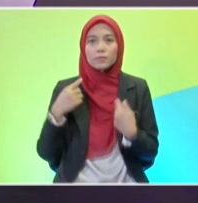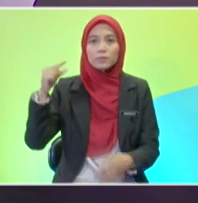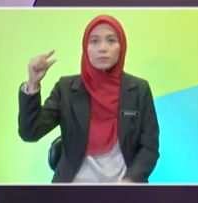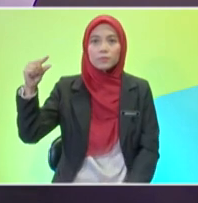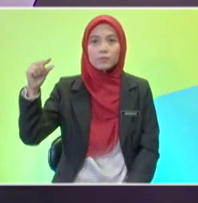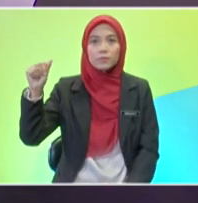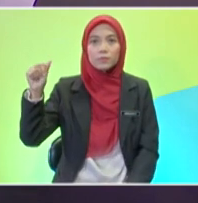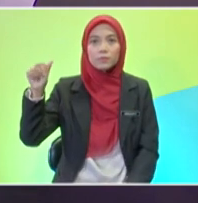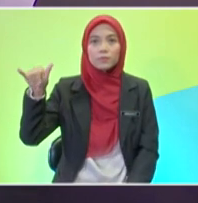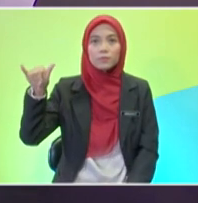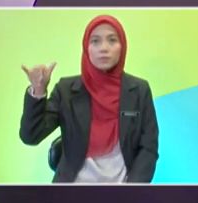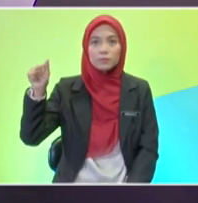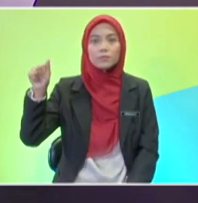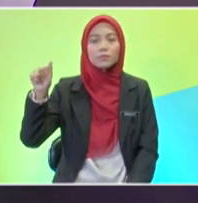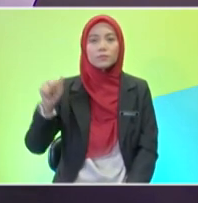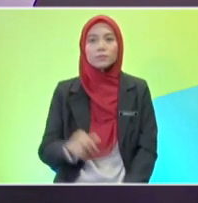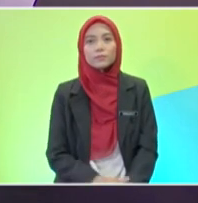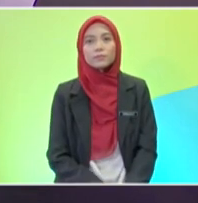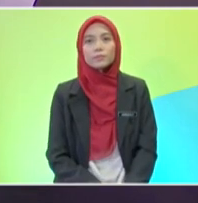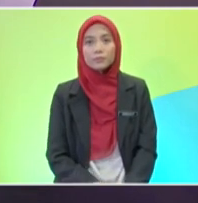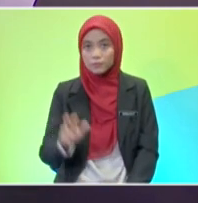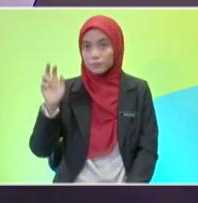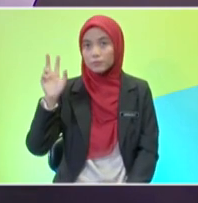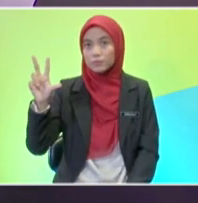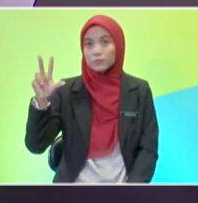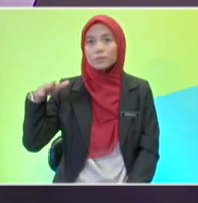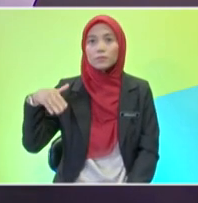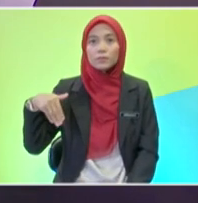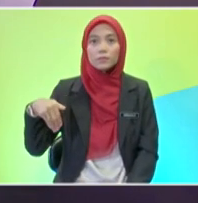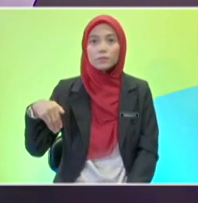alam yang ketiga kita belum hadir ya